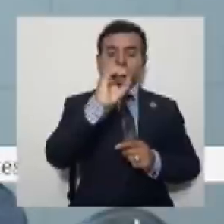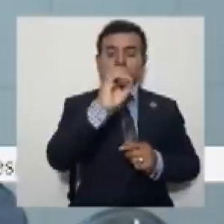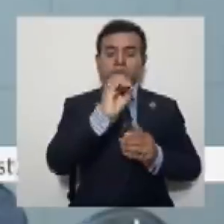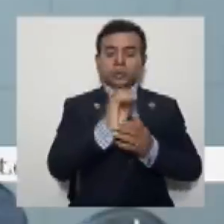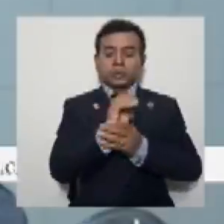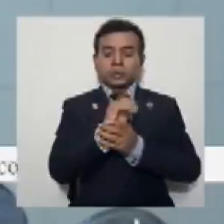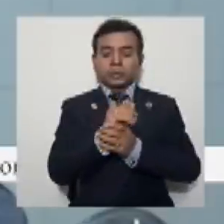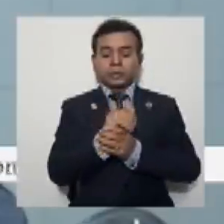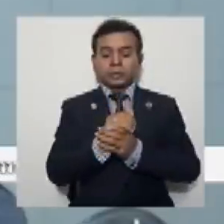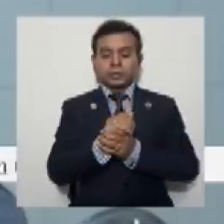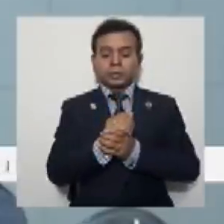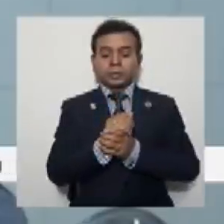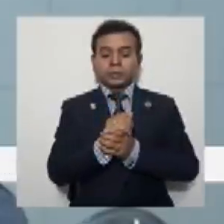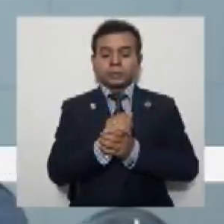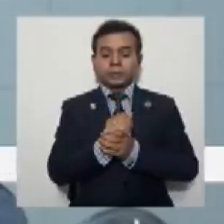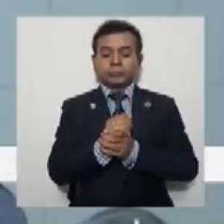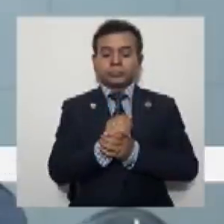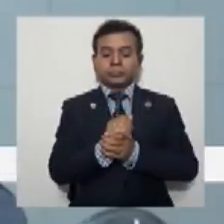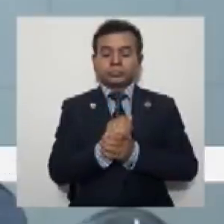আমরা দেখেছি যে